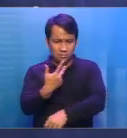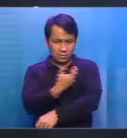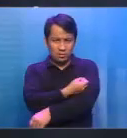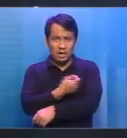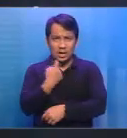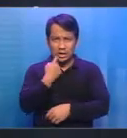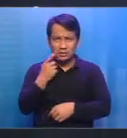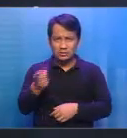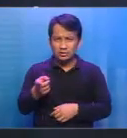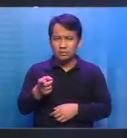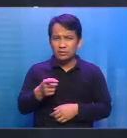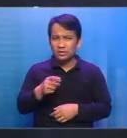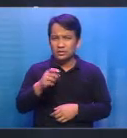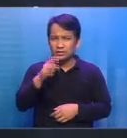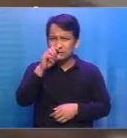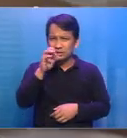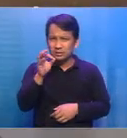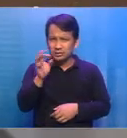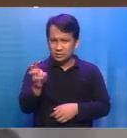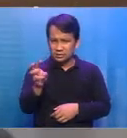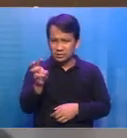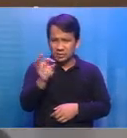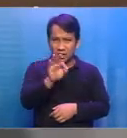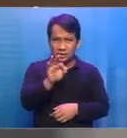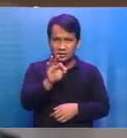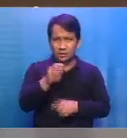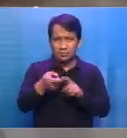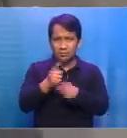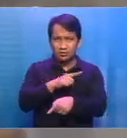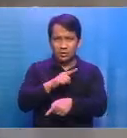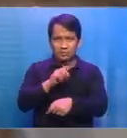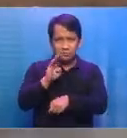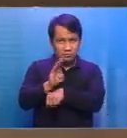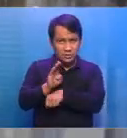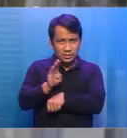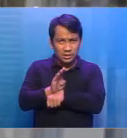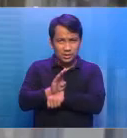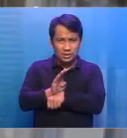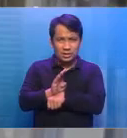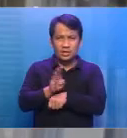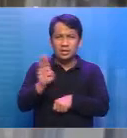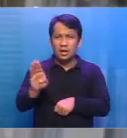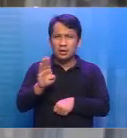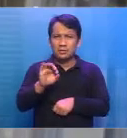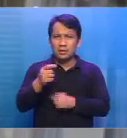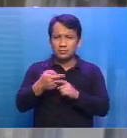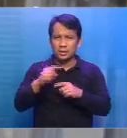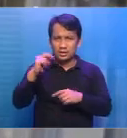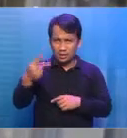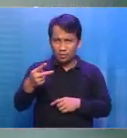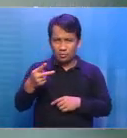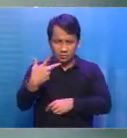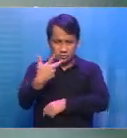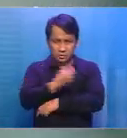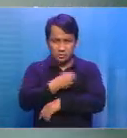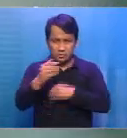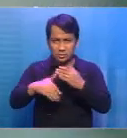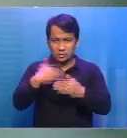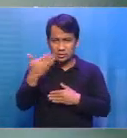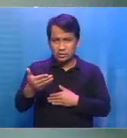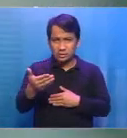nabakunahan kanina ang isang 90-anyos na lola mula sa Britanya. Susundan niya ng ikalawang dose pagkalipas